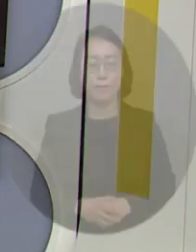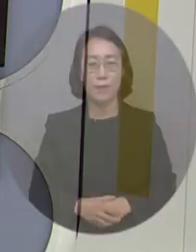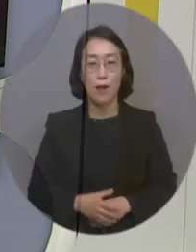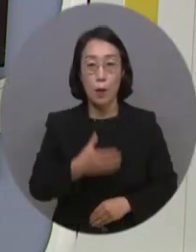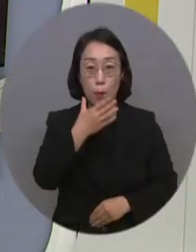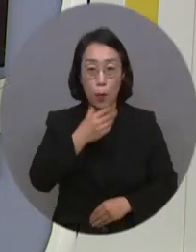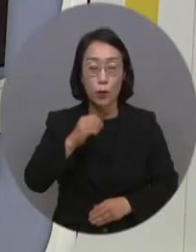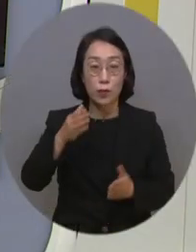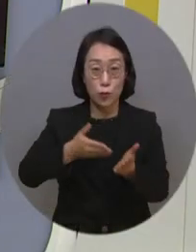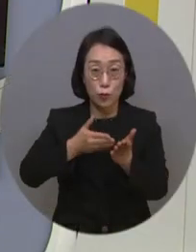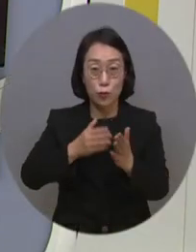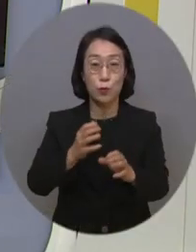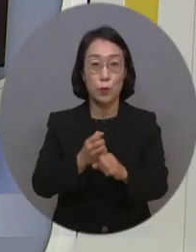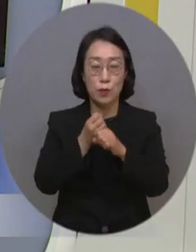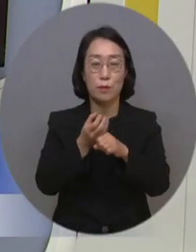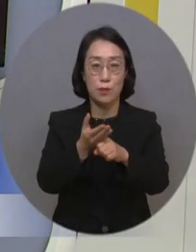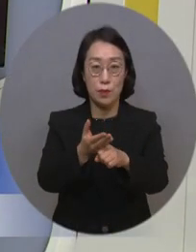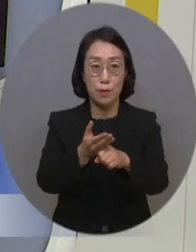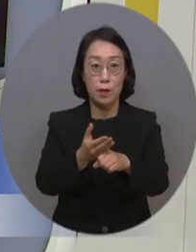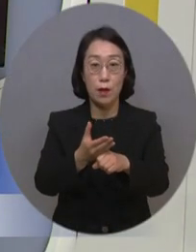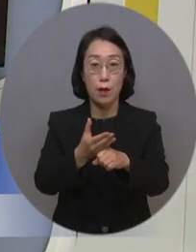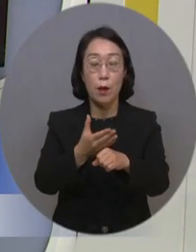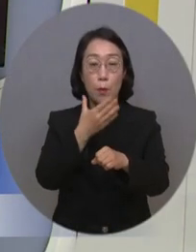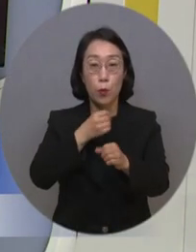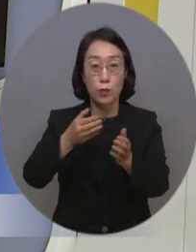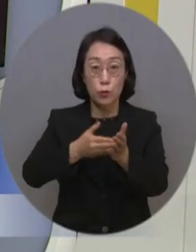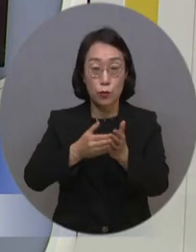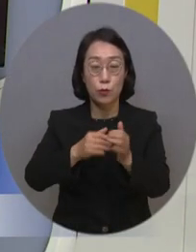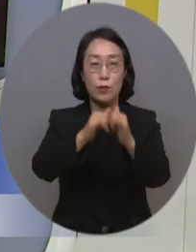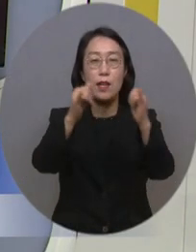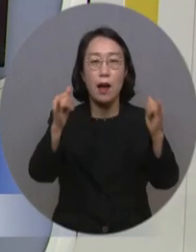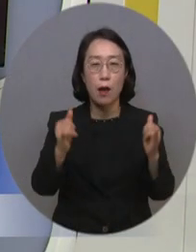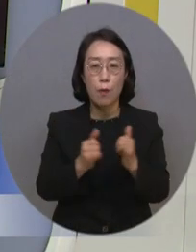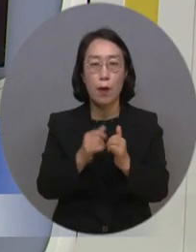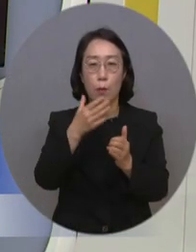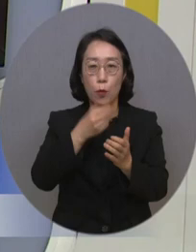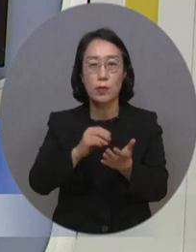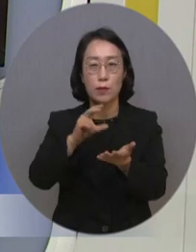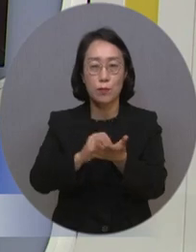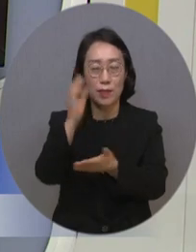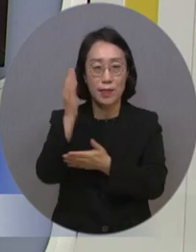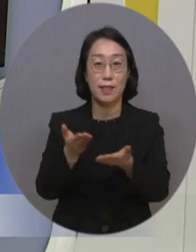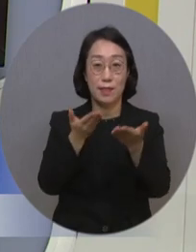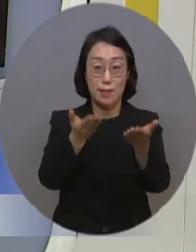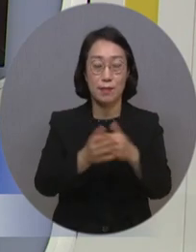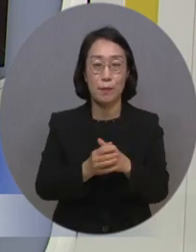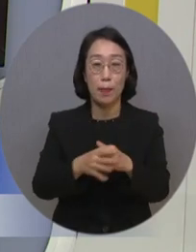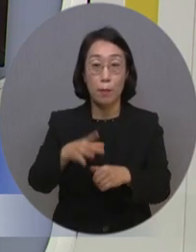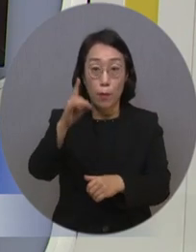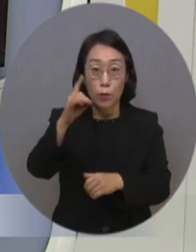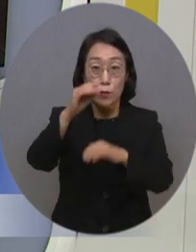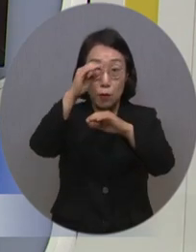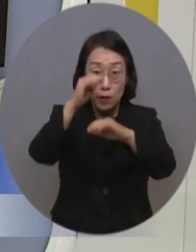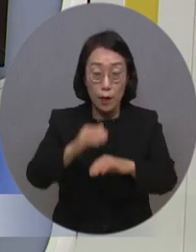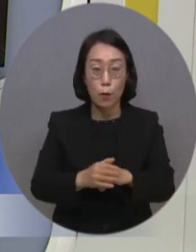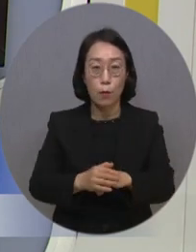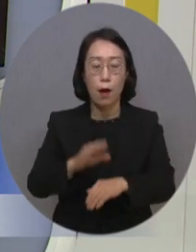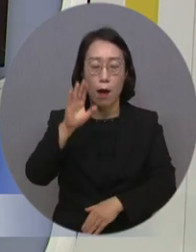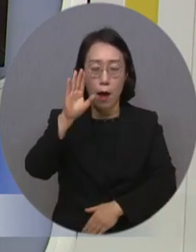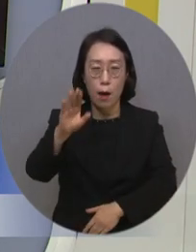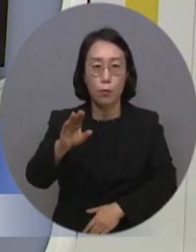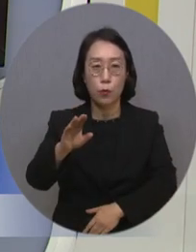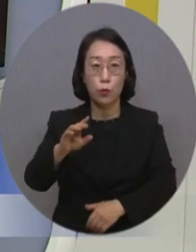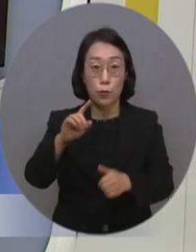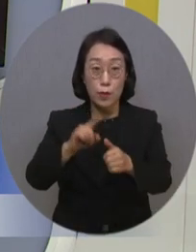웰페어 뉴스 브리핑 박정희입니다. 웰페어 뉴스와 함께 사회복지계 이슈를 만나봅니다. 먼저 만나볼 기사는 앞으로는